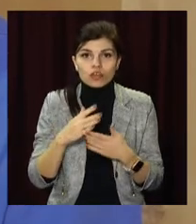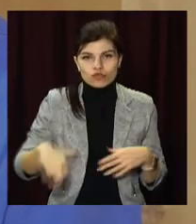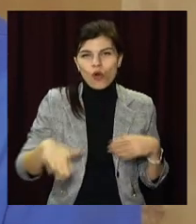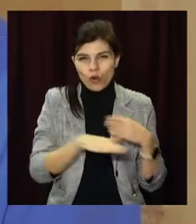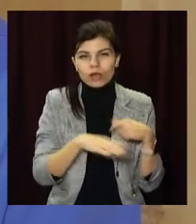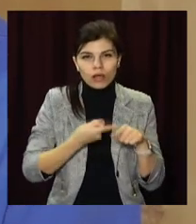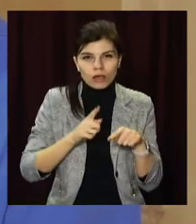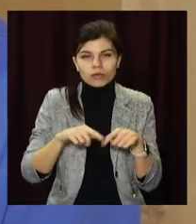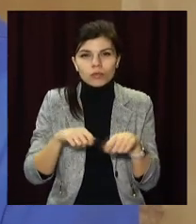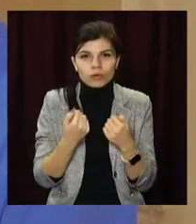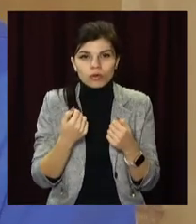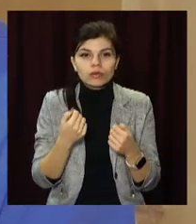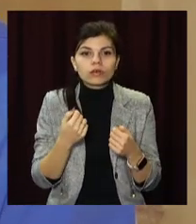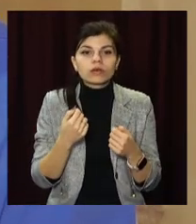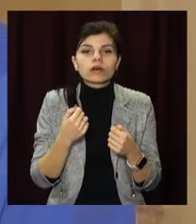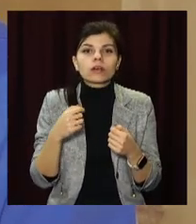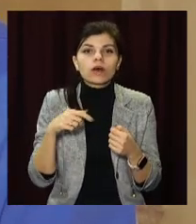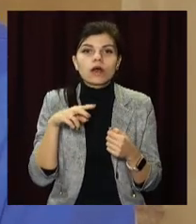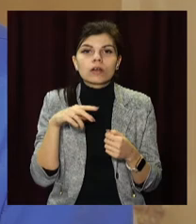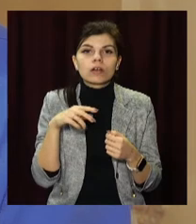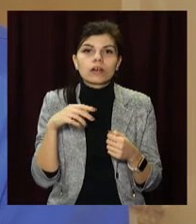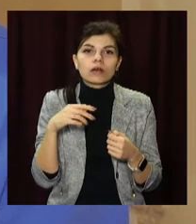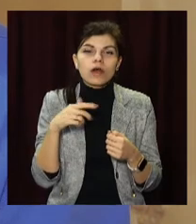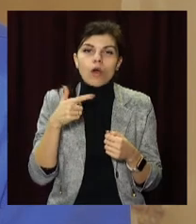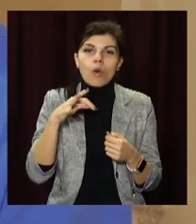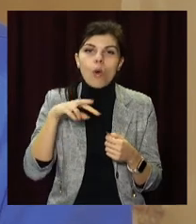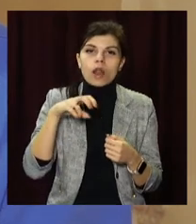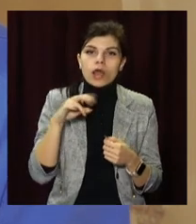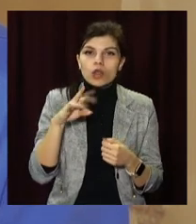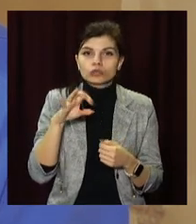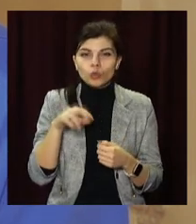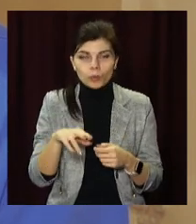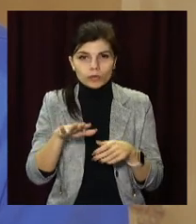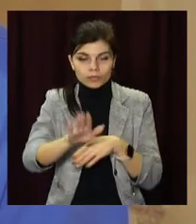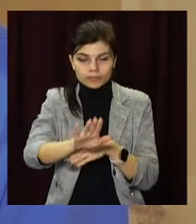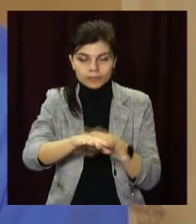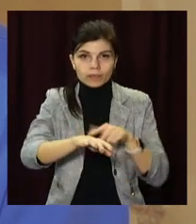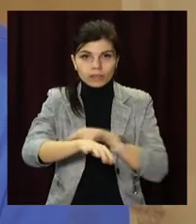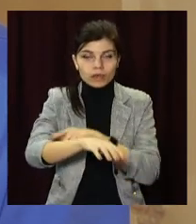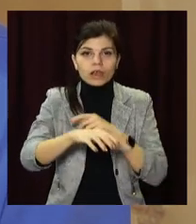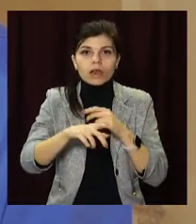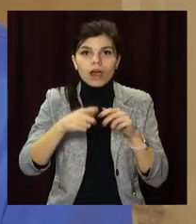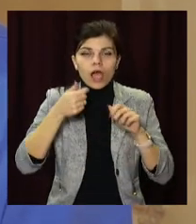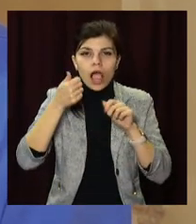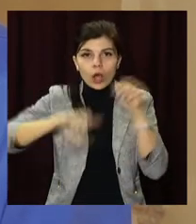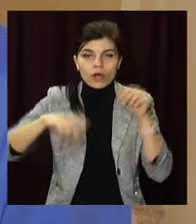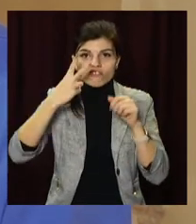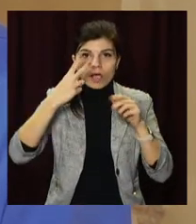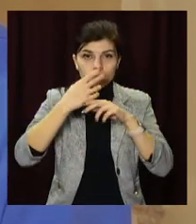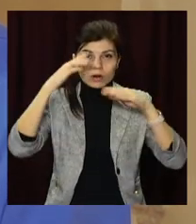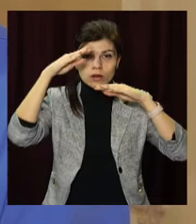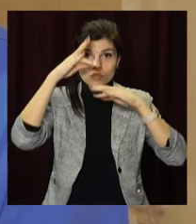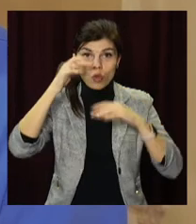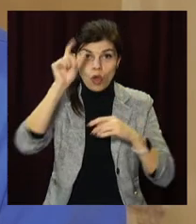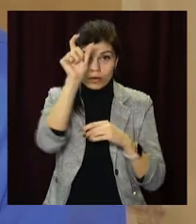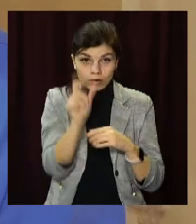и правого голеностопного сустава, оскольчатый двухлодыжечный перелом. Больной наложено скелетное вытяжение,